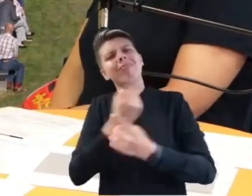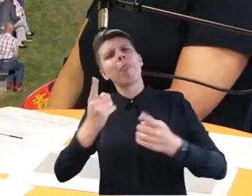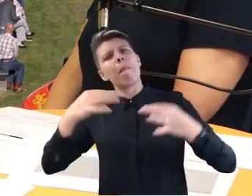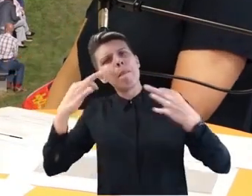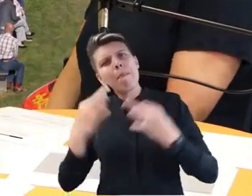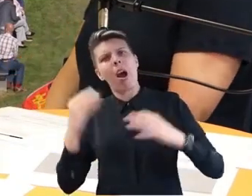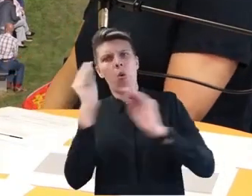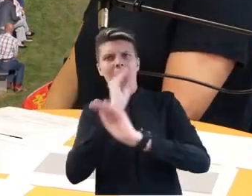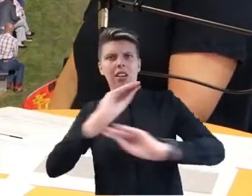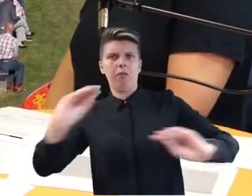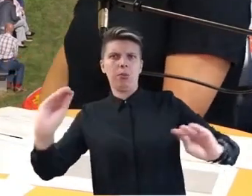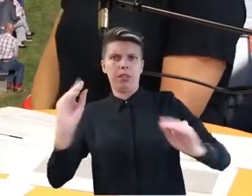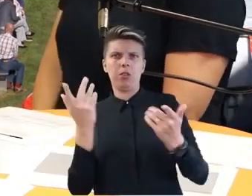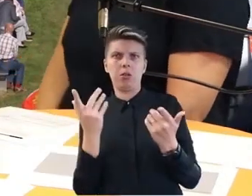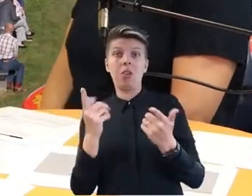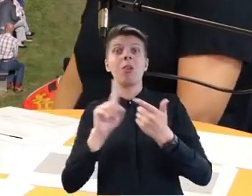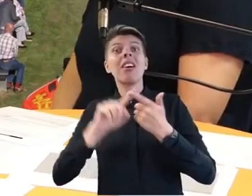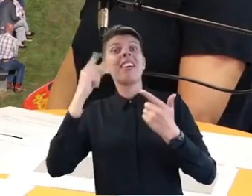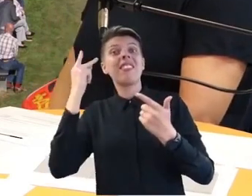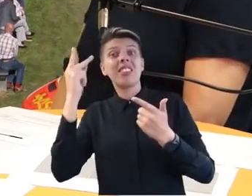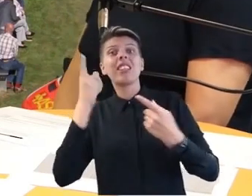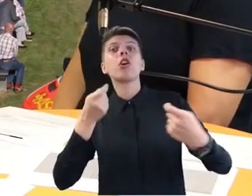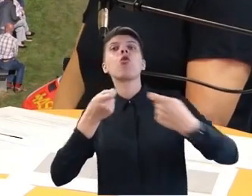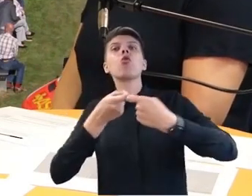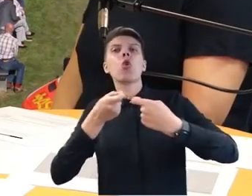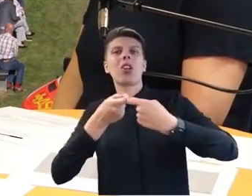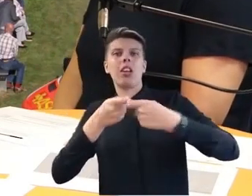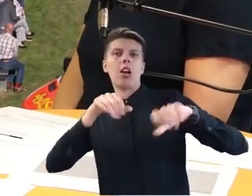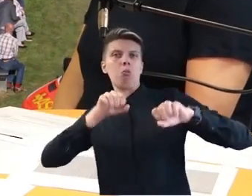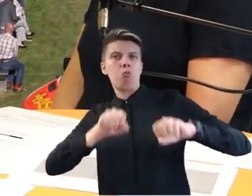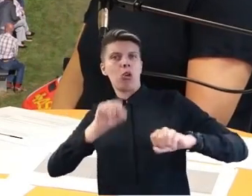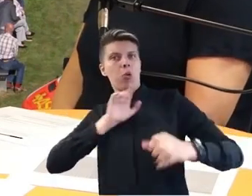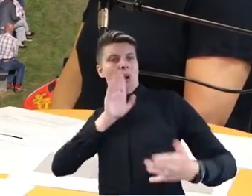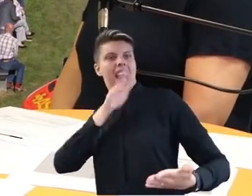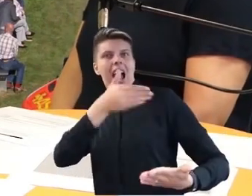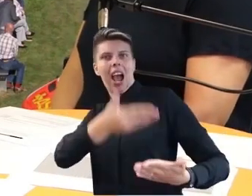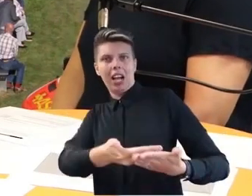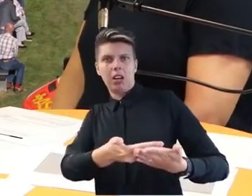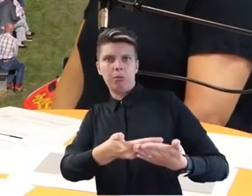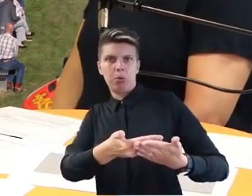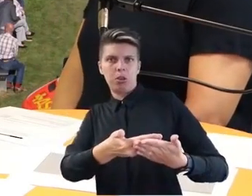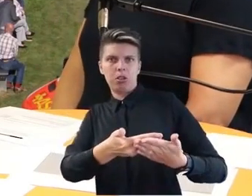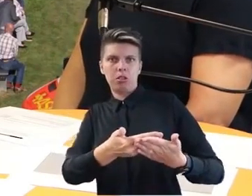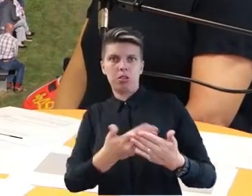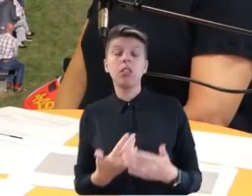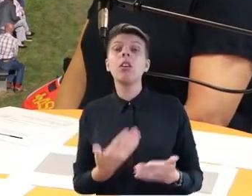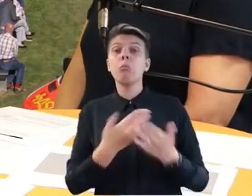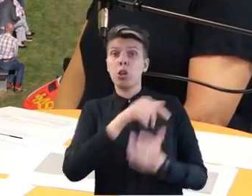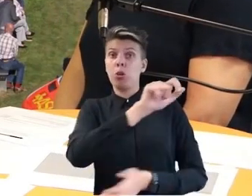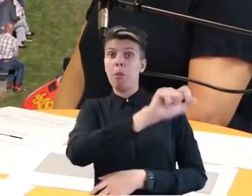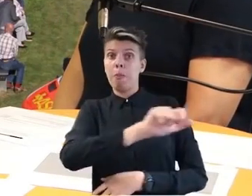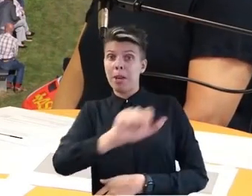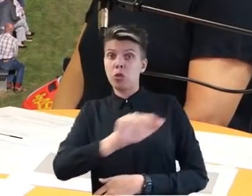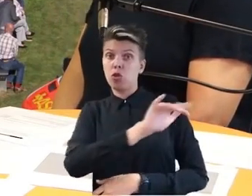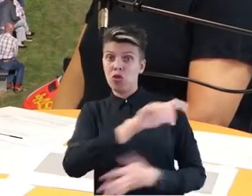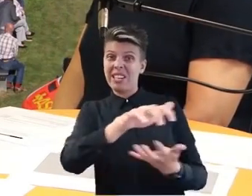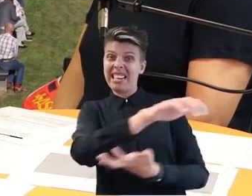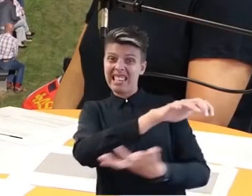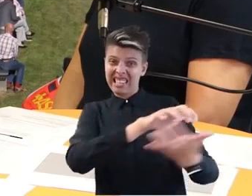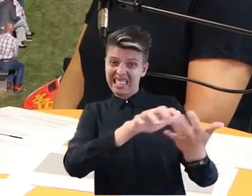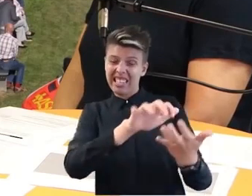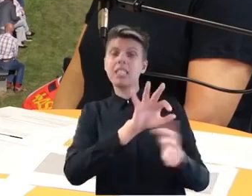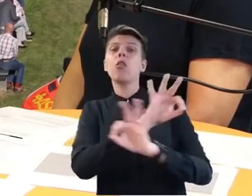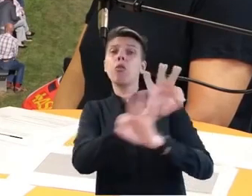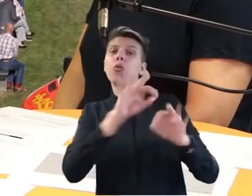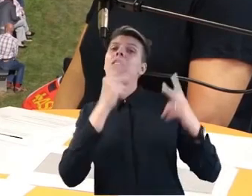ja eine kontaktmöglichkeit anzubieten also es ist sowieso für menschen in krisen katastrophen lagen immer wichtig möglichst schnell